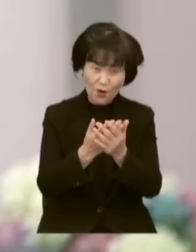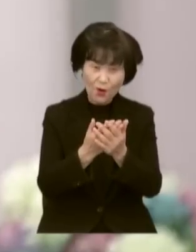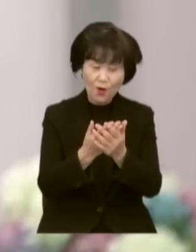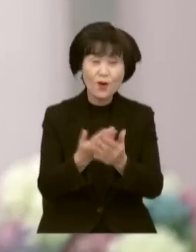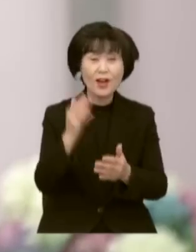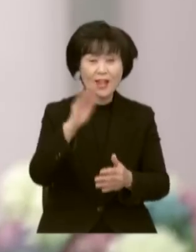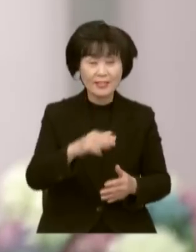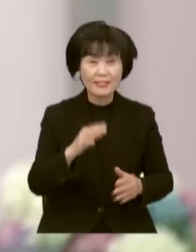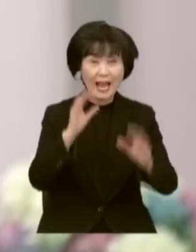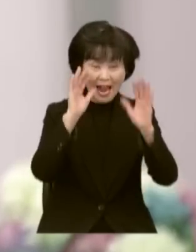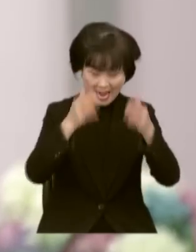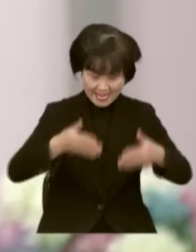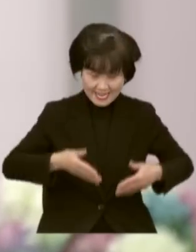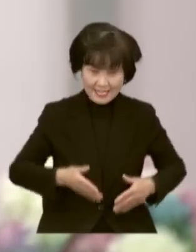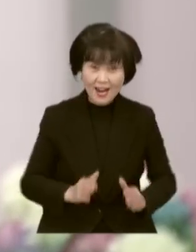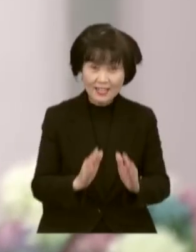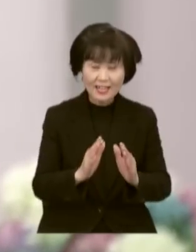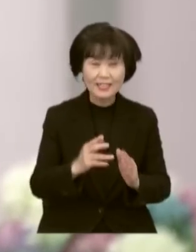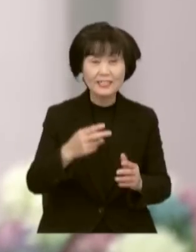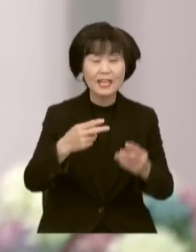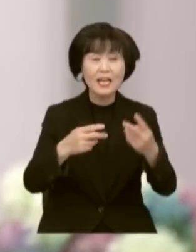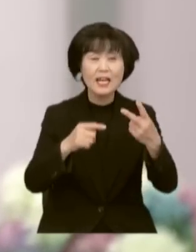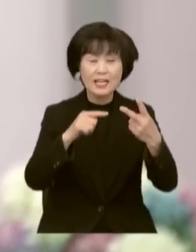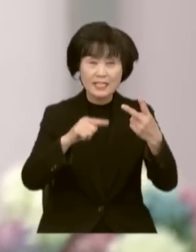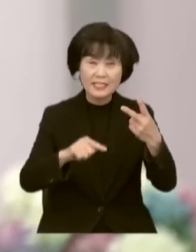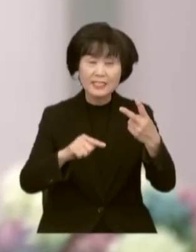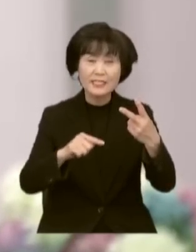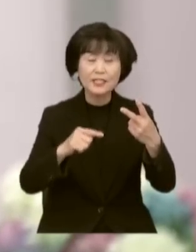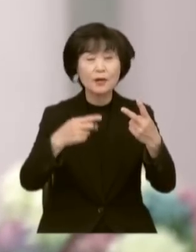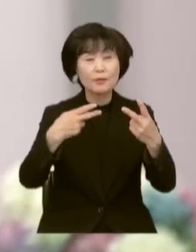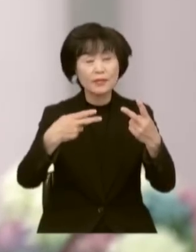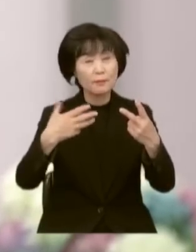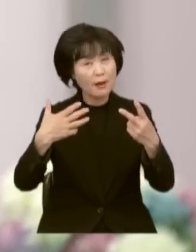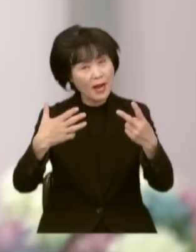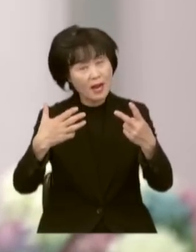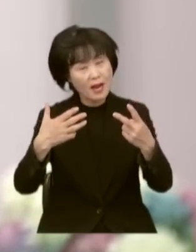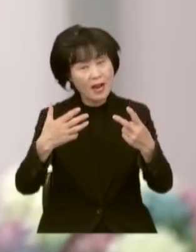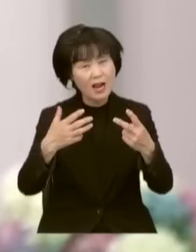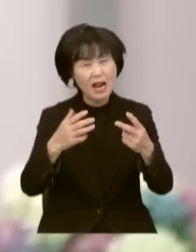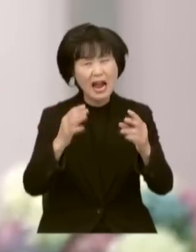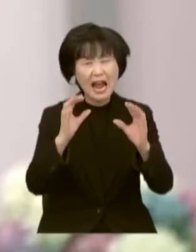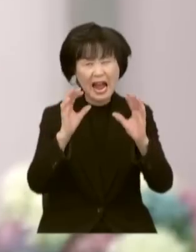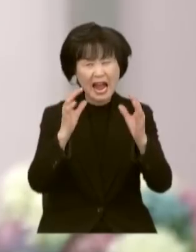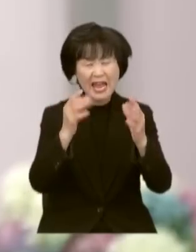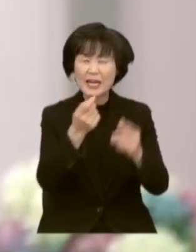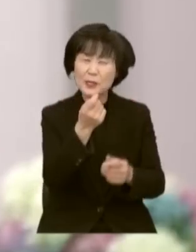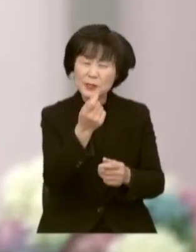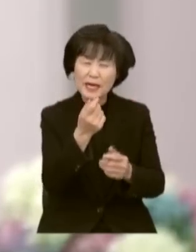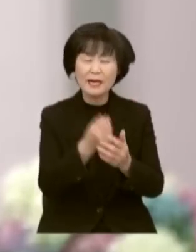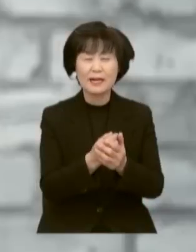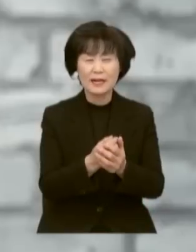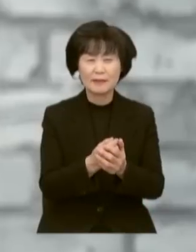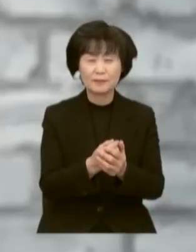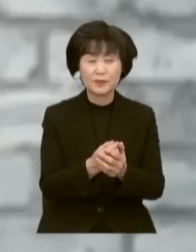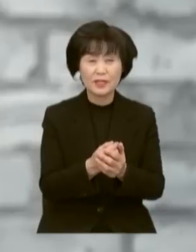태어나니까 2.28이었어요. 완전 초경량이죠. 근데 인큐베이터에 안 들어가고 건강하게 이제